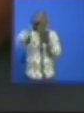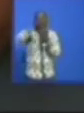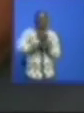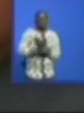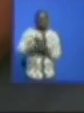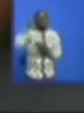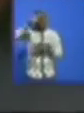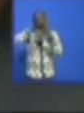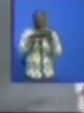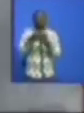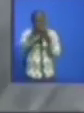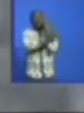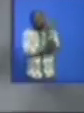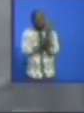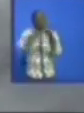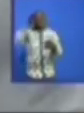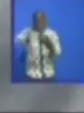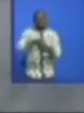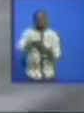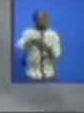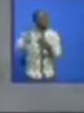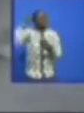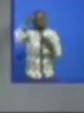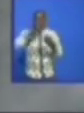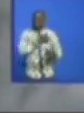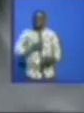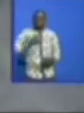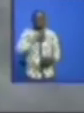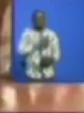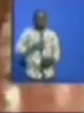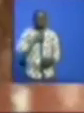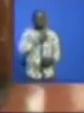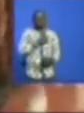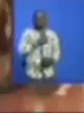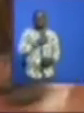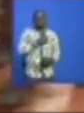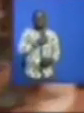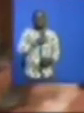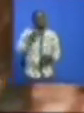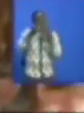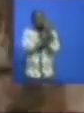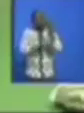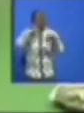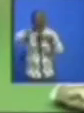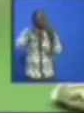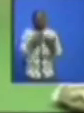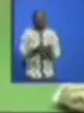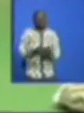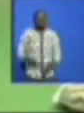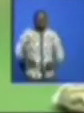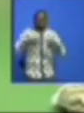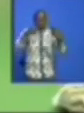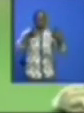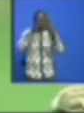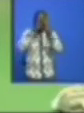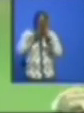toute une nation dans l'émoi, la tristesse et la consternation. Le pays tout entier a rendu des hommages à celui qui